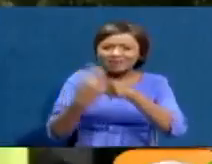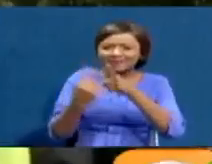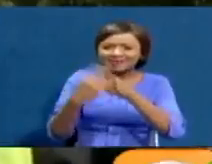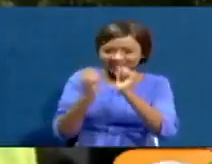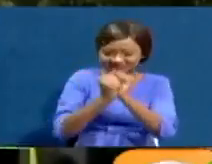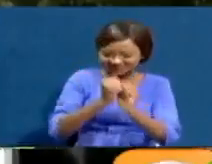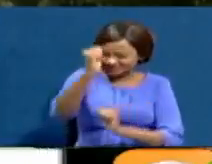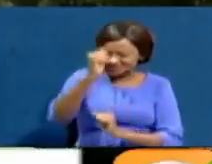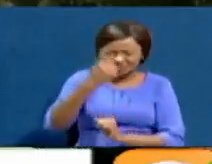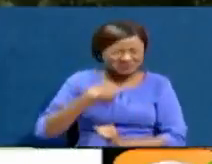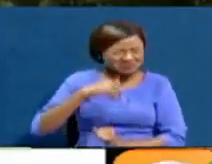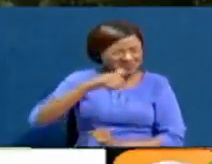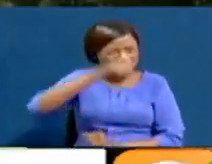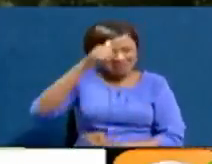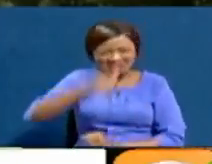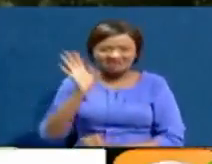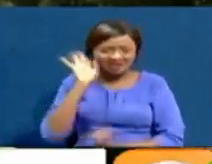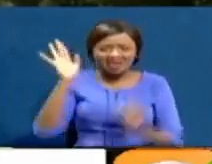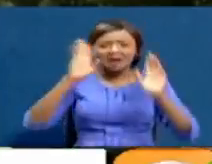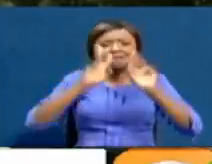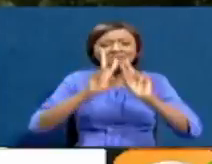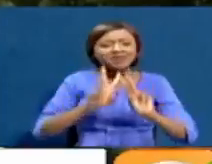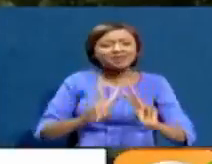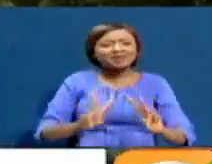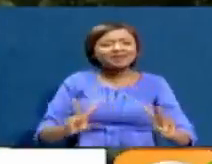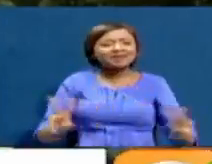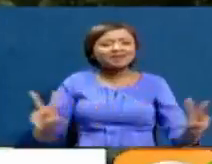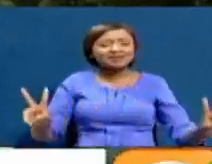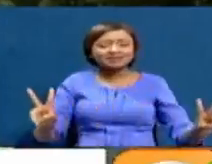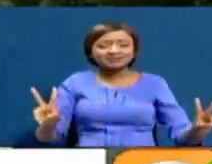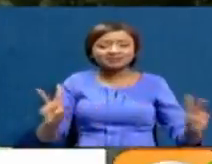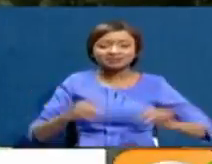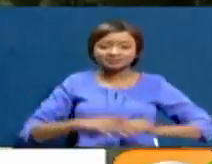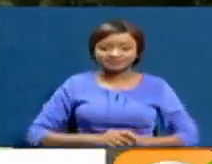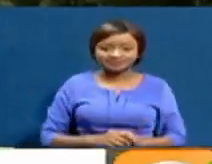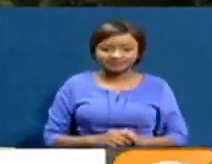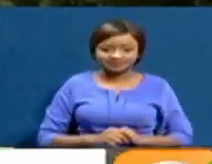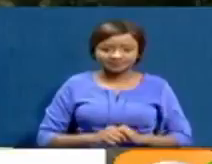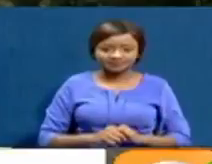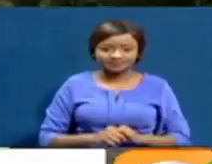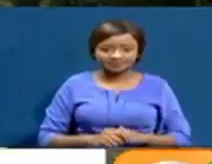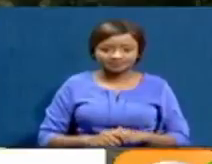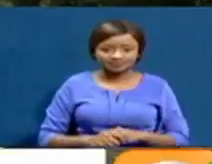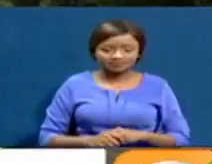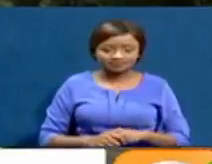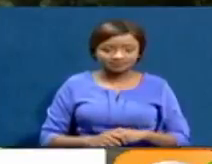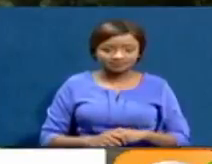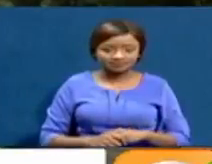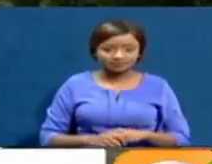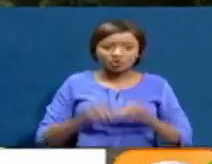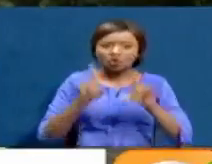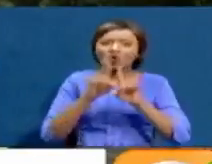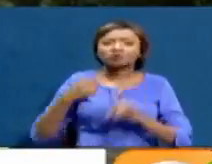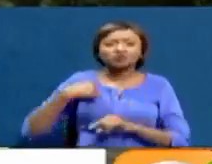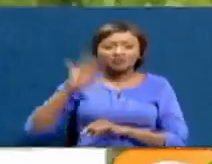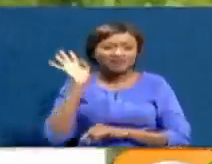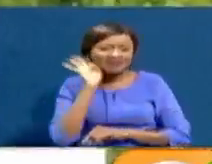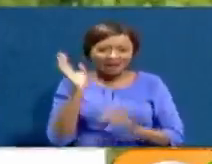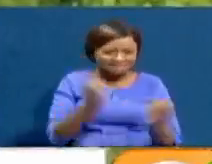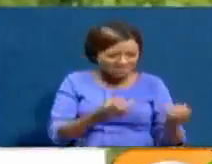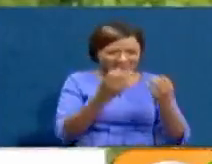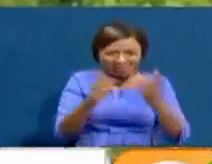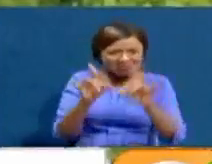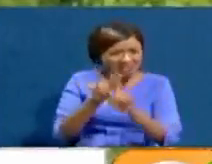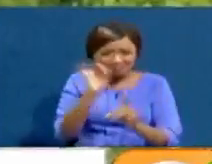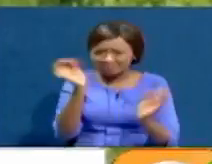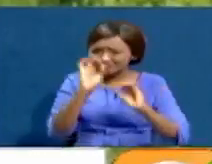eneo hizo na tumetulia na tumekuwa lakini hatujawahi kusikia vituko ama sarakasi ama vitu vinalipuka kiasi hizo. Kuna